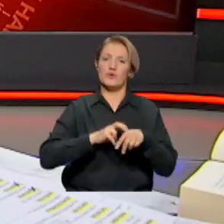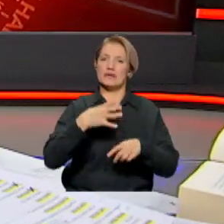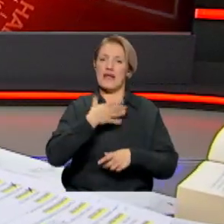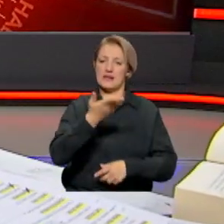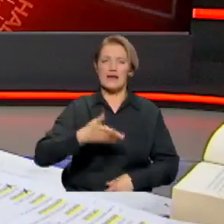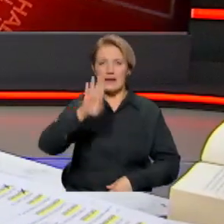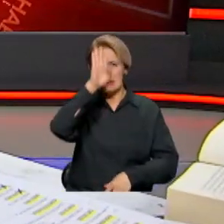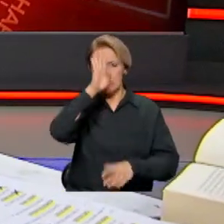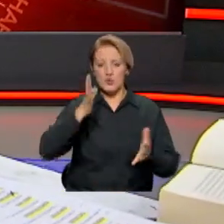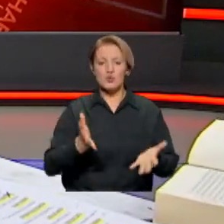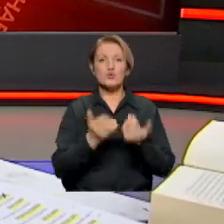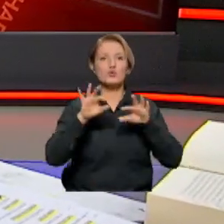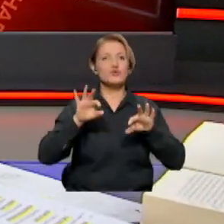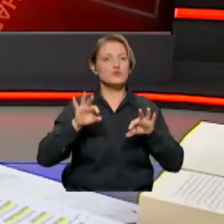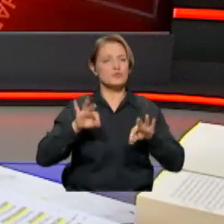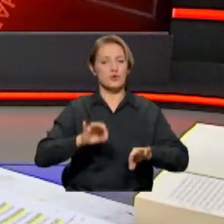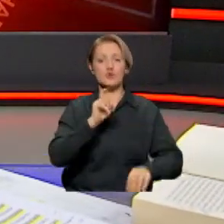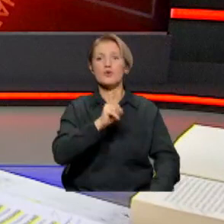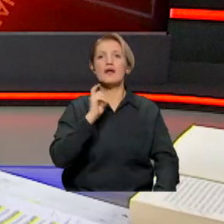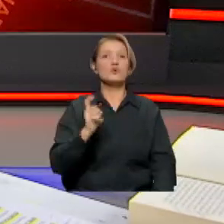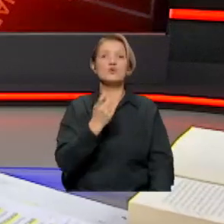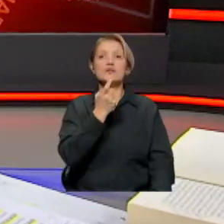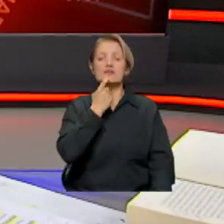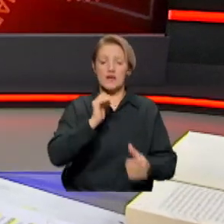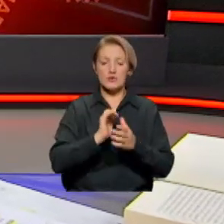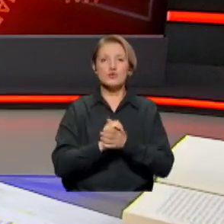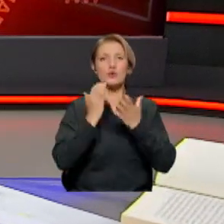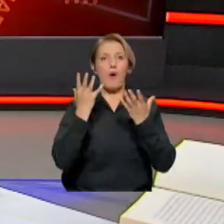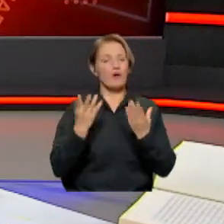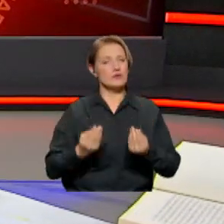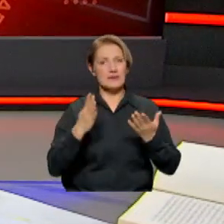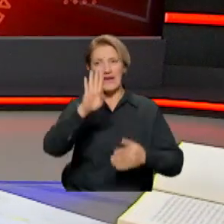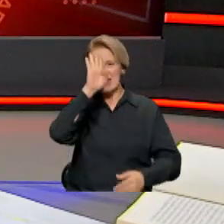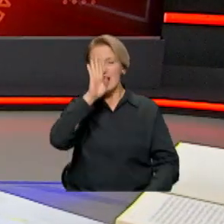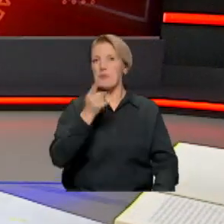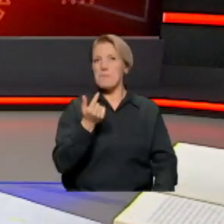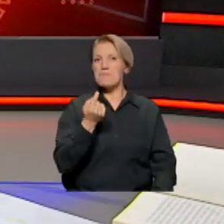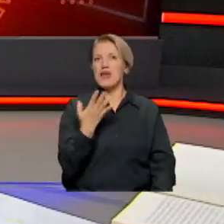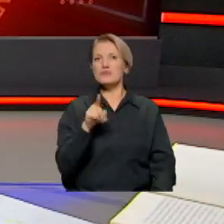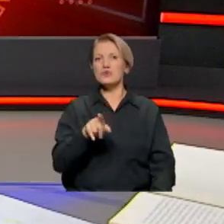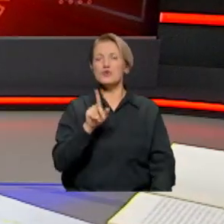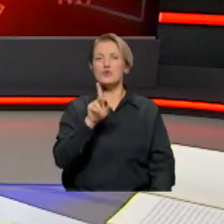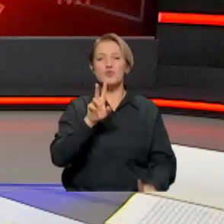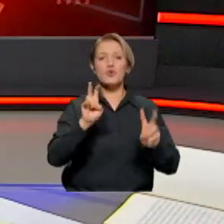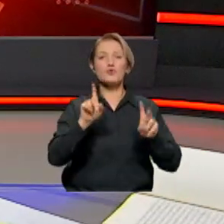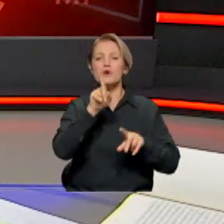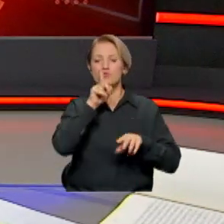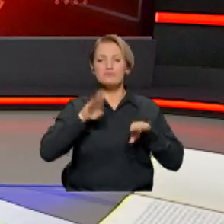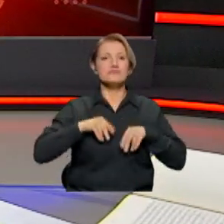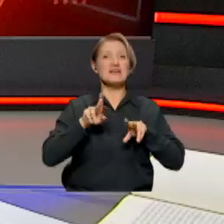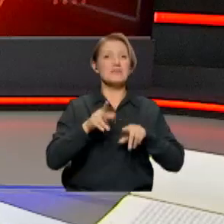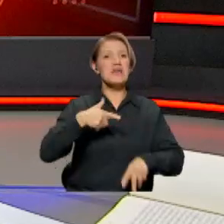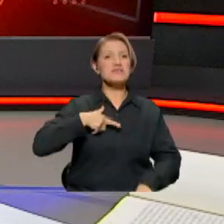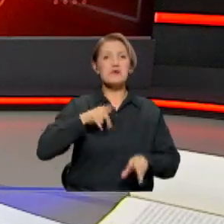İstanbul'un kurtuluşu 99 yılında kutlu olsun ama İstanbul biraz bu konuda sus pus gibi İzmir gibi